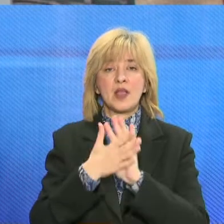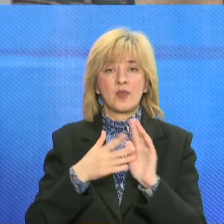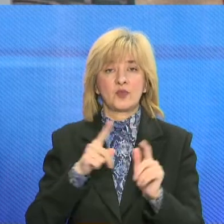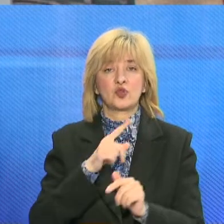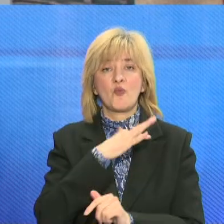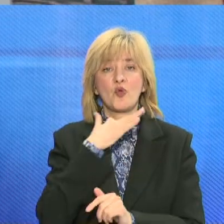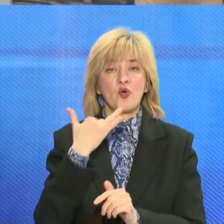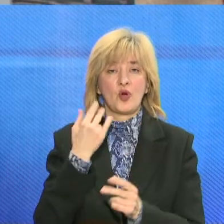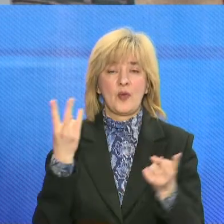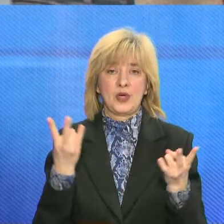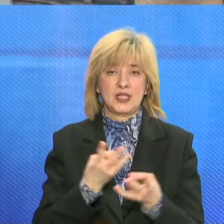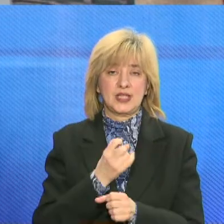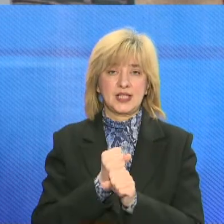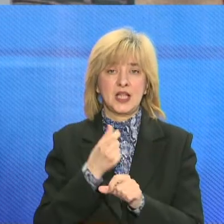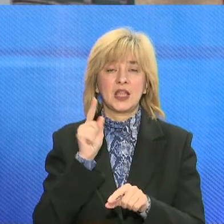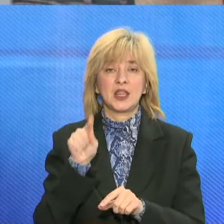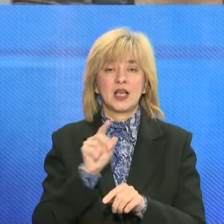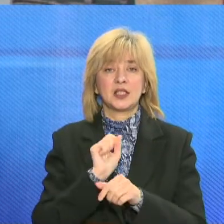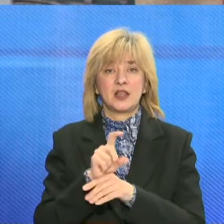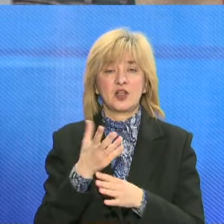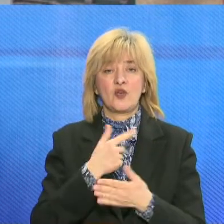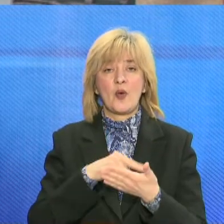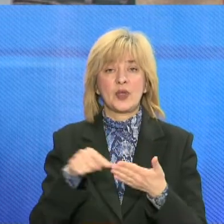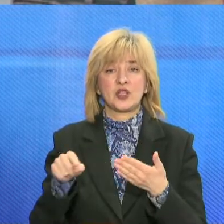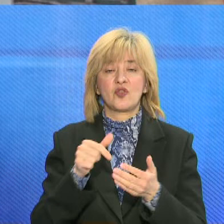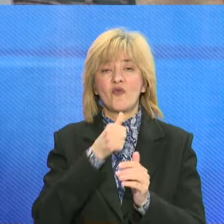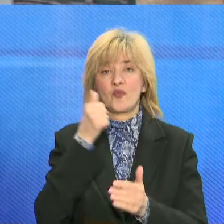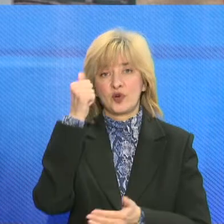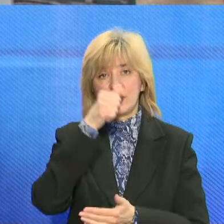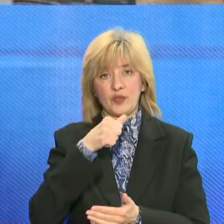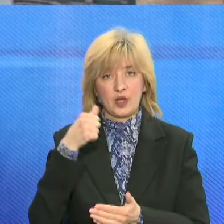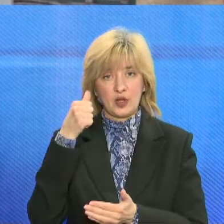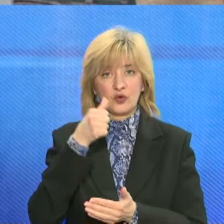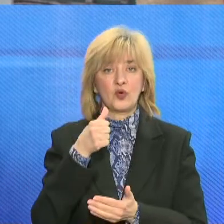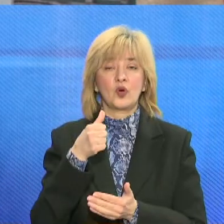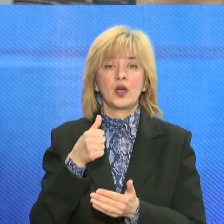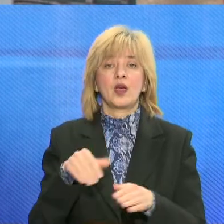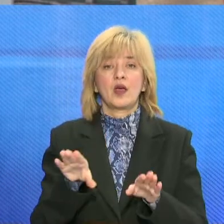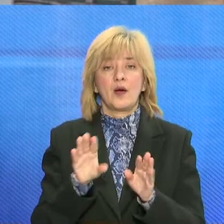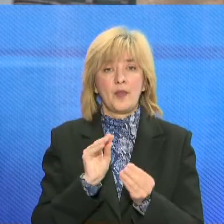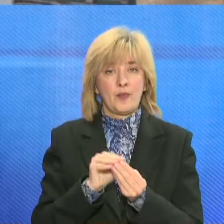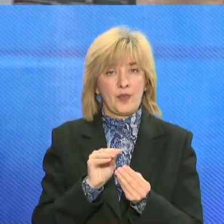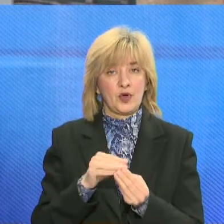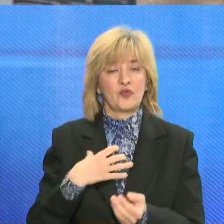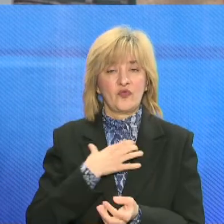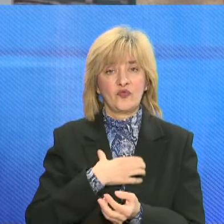Вот та задача, которую обозначали в прошлом году, шить социум, она для нас остается актуальной. Но то, что даже те, кто так или